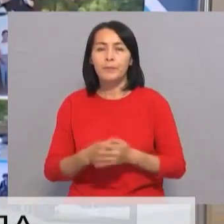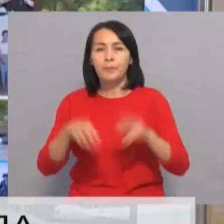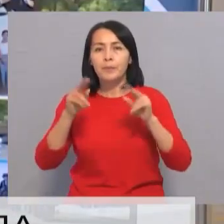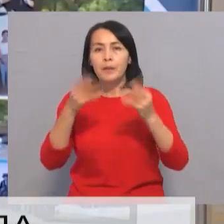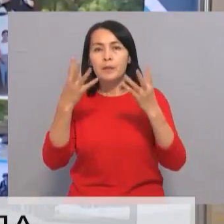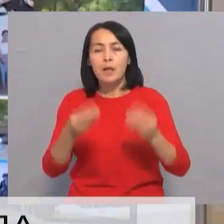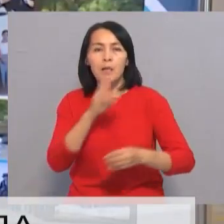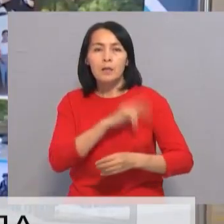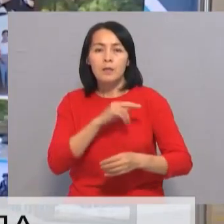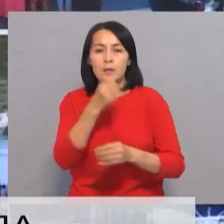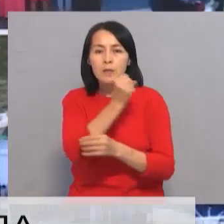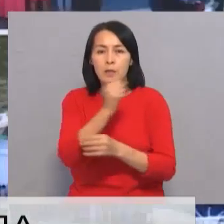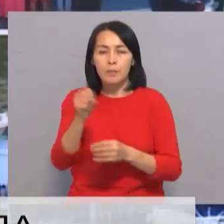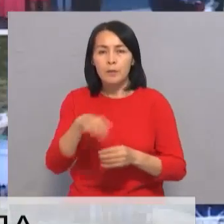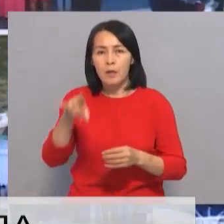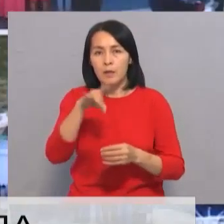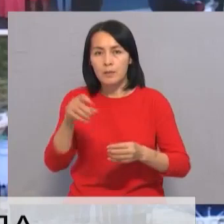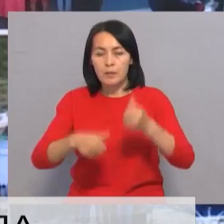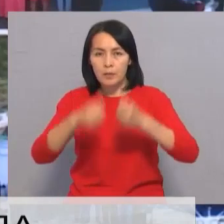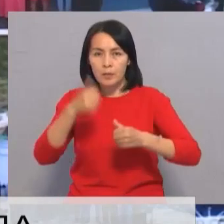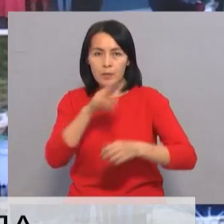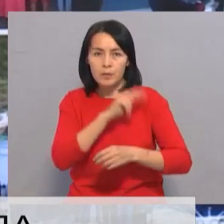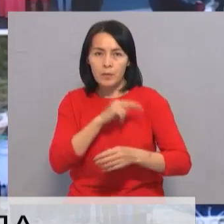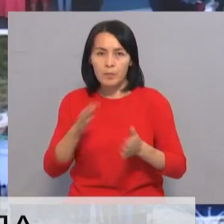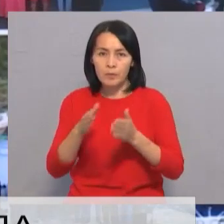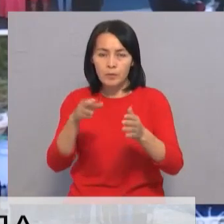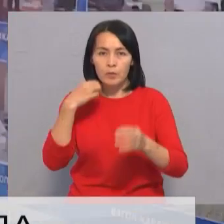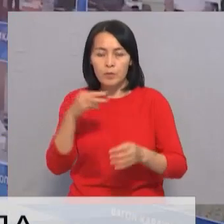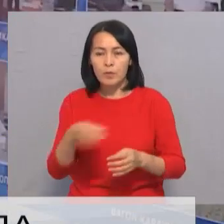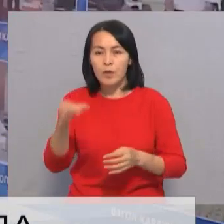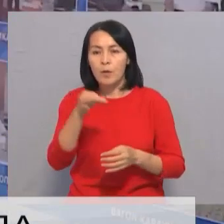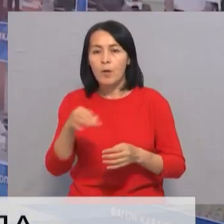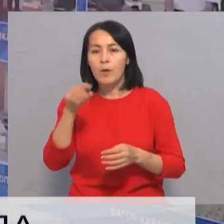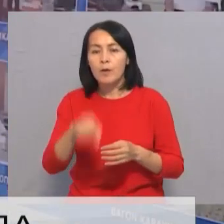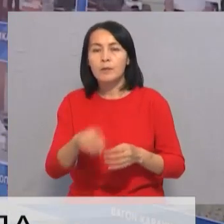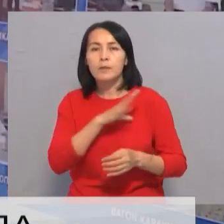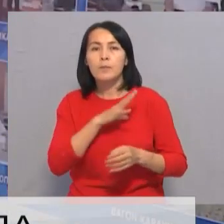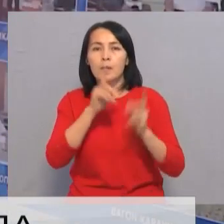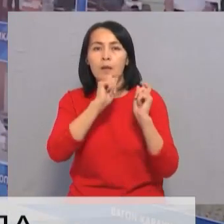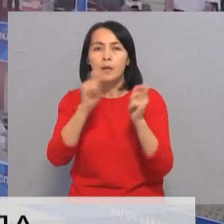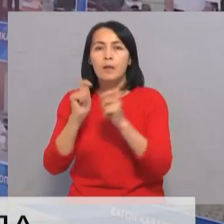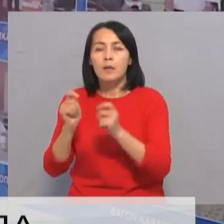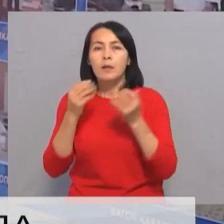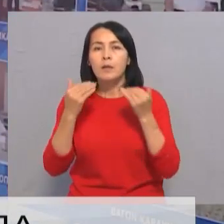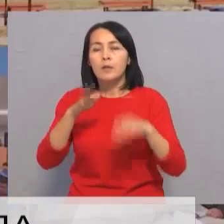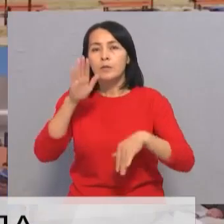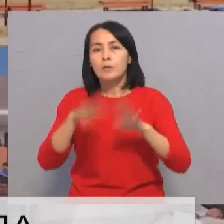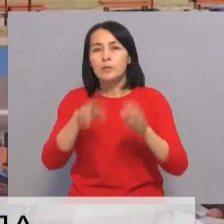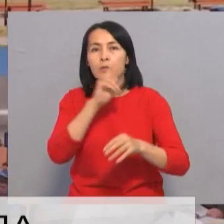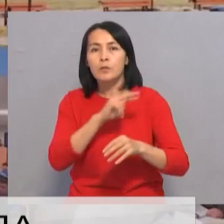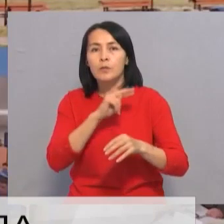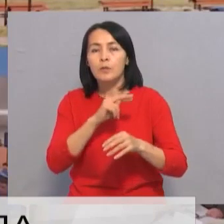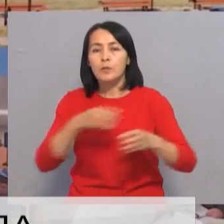труда региональные победители республиканского конкурса «Еңбек жолы» Туркестанской области были награждены номинациями «Лучшая